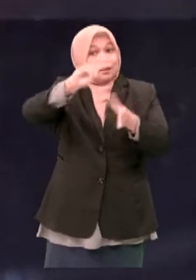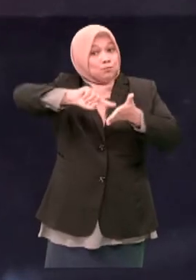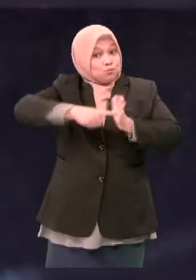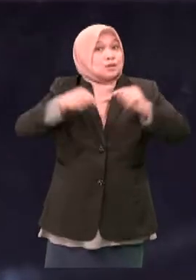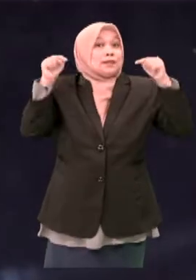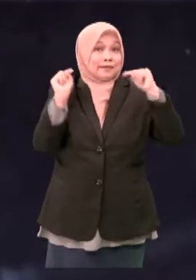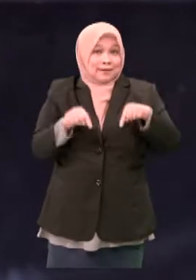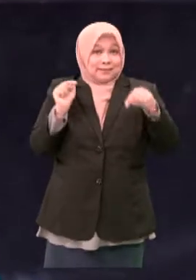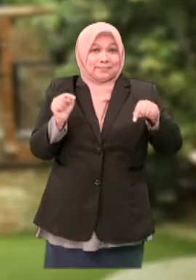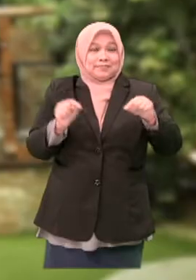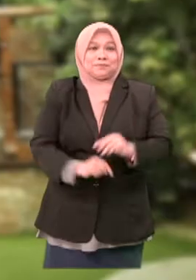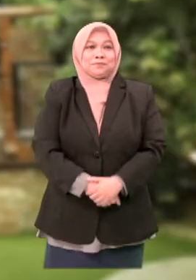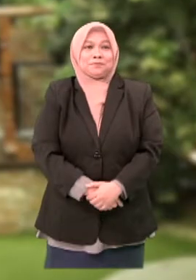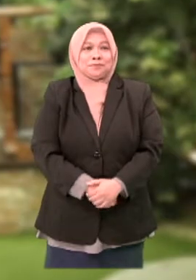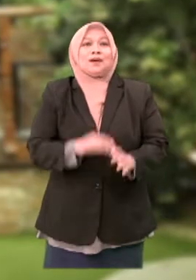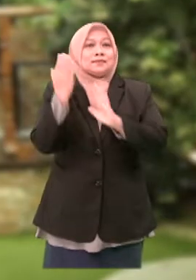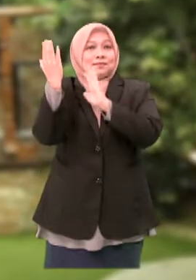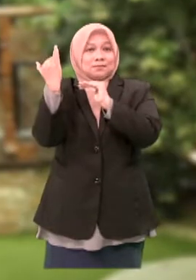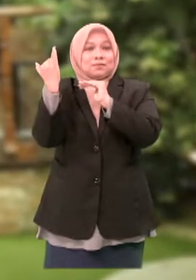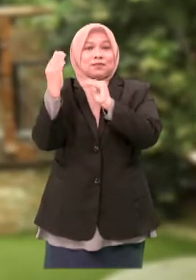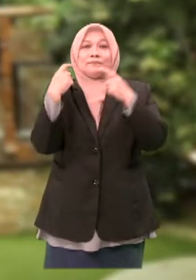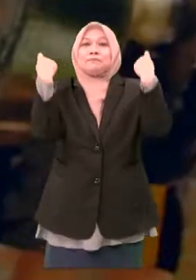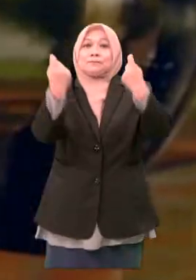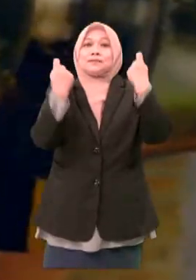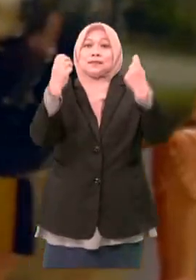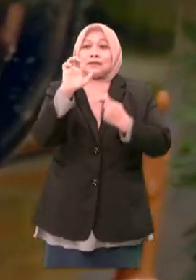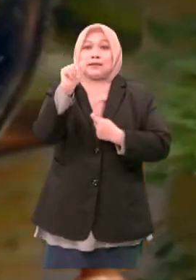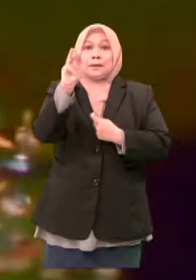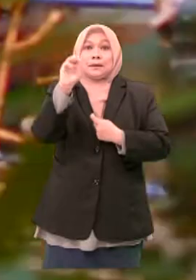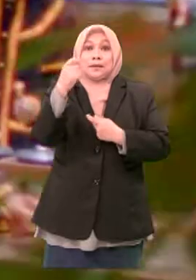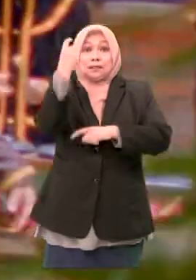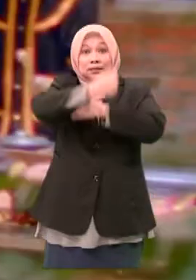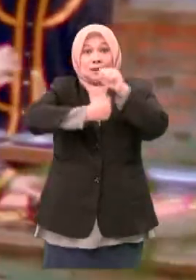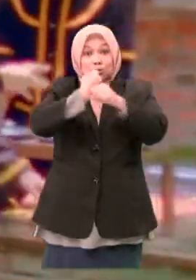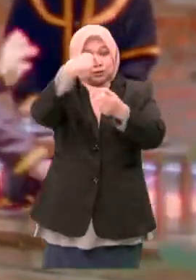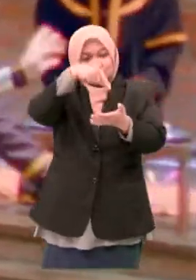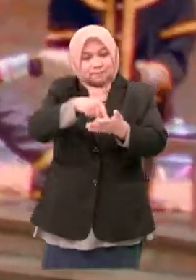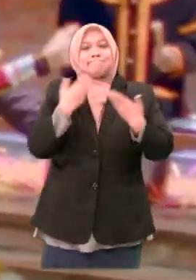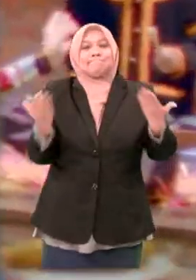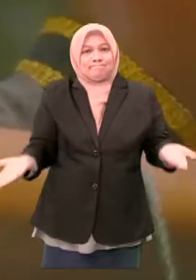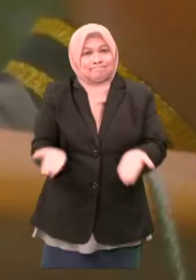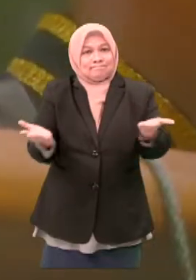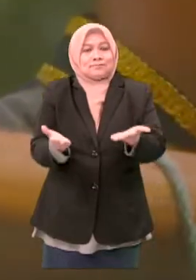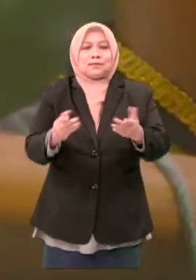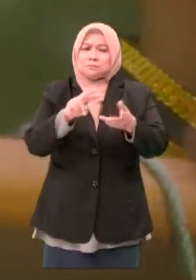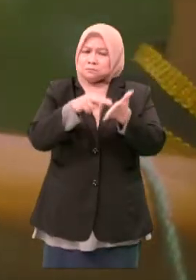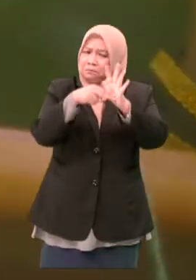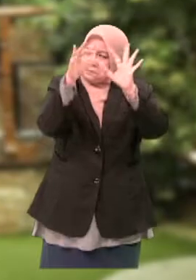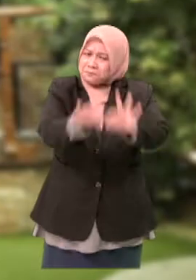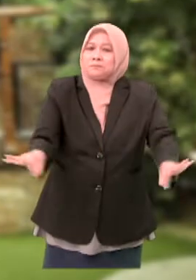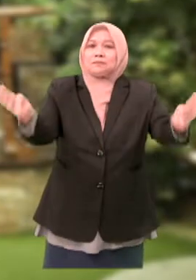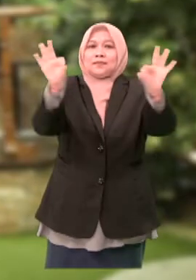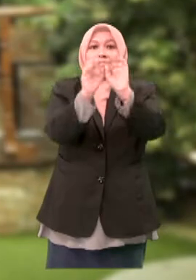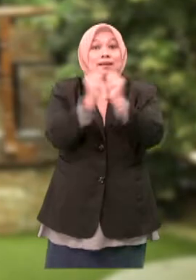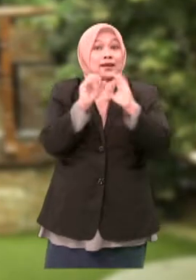hari ini. Semoga Pesta Keamatan tahun ini dapat diraikan dengan lebih bermakna